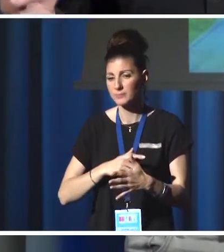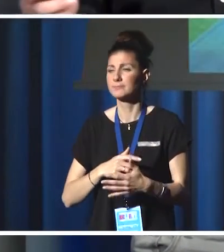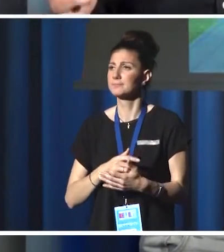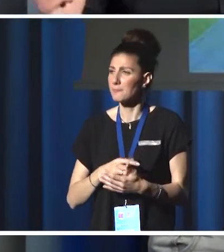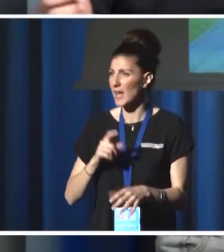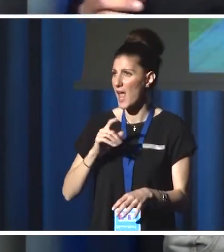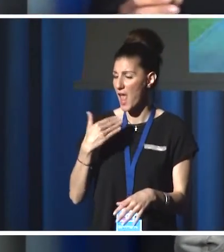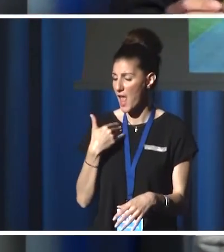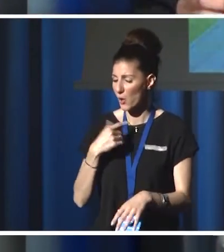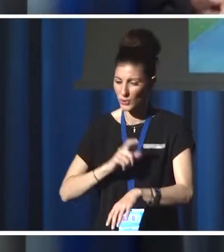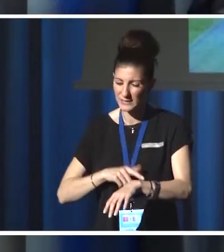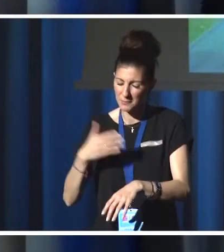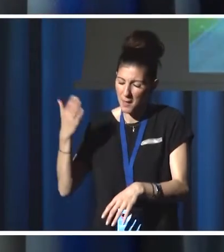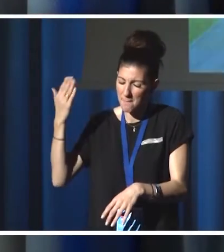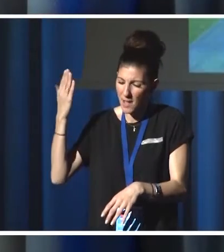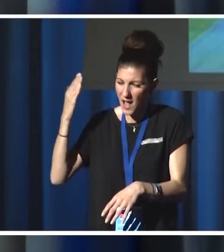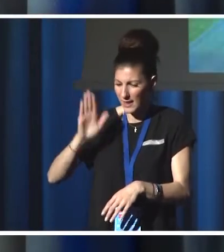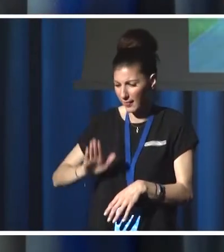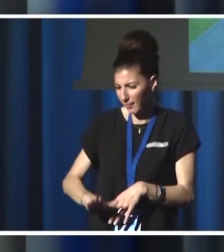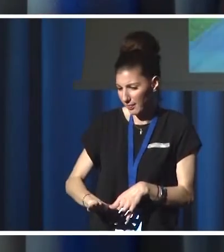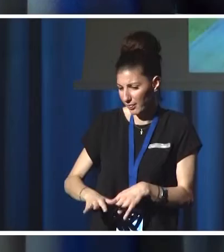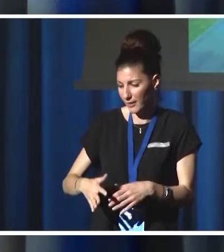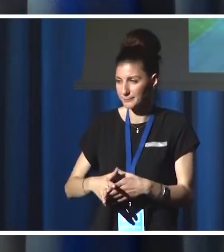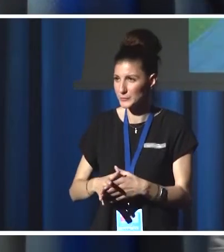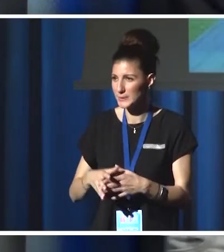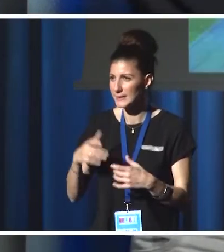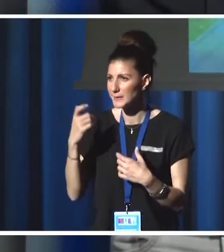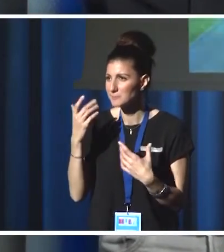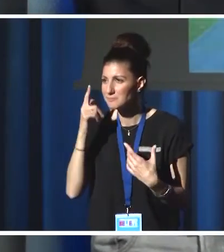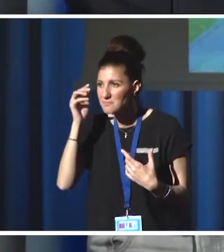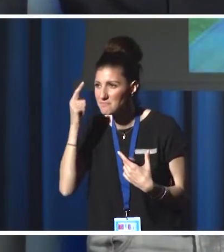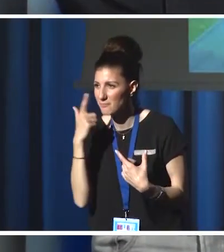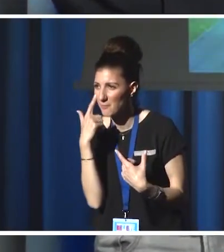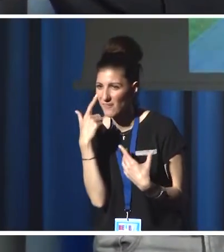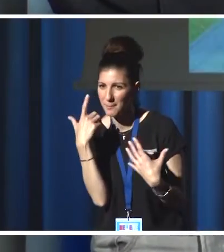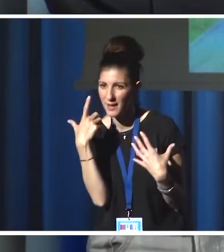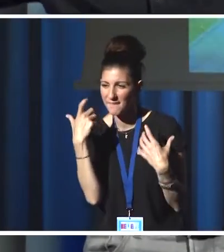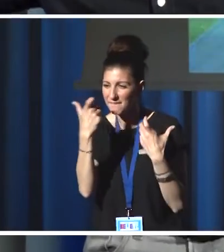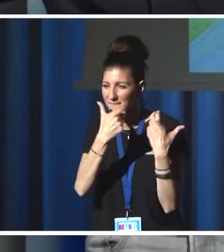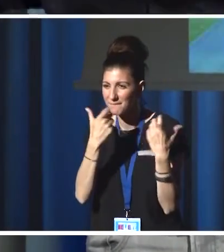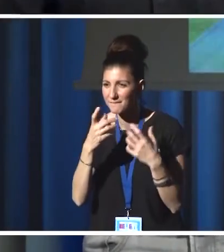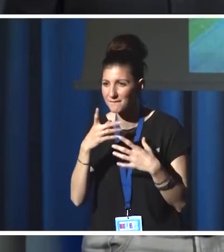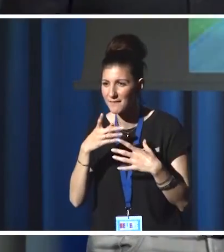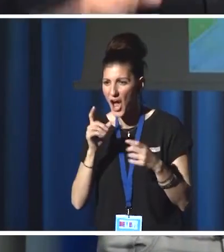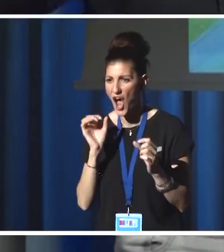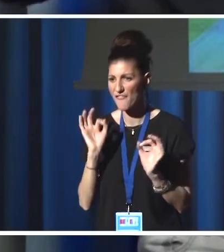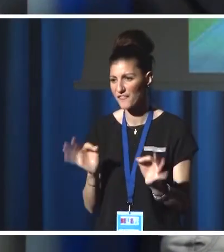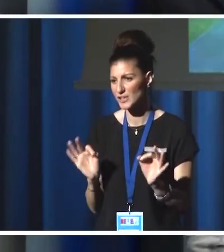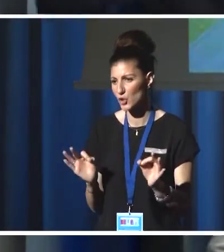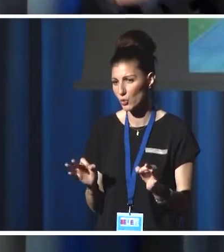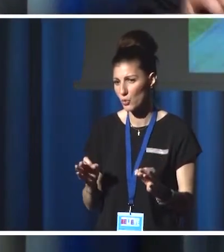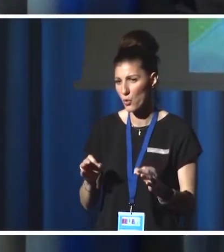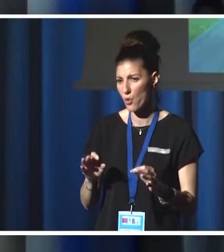θέλω να ασχοληθώ με αυτά τα περίεργα σε εισαγωγικά μη φυσιολογικά